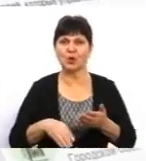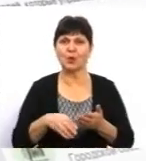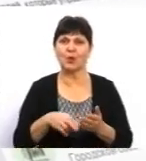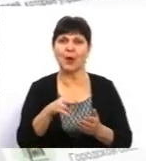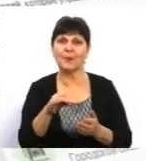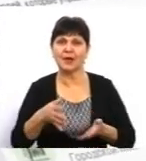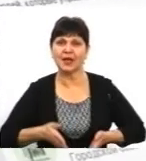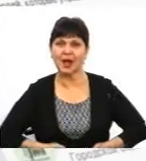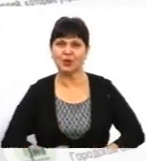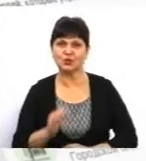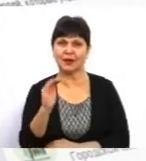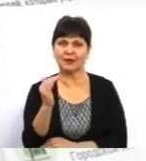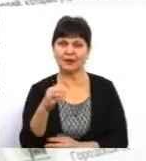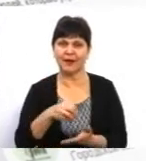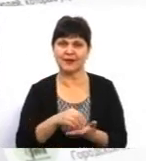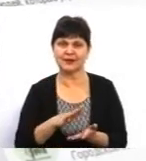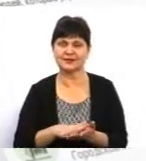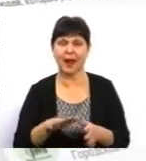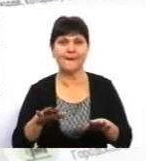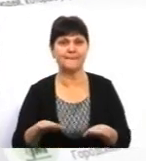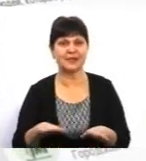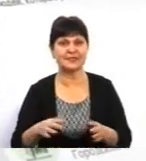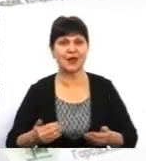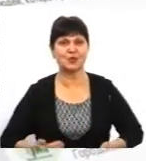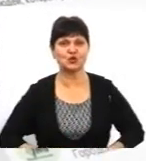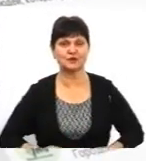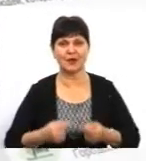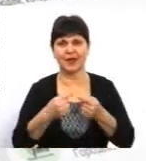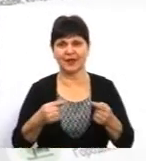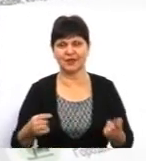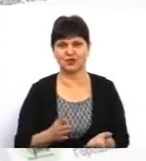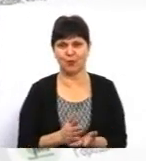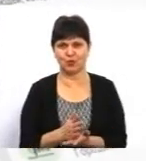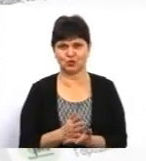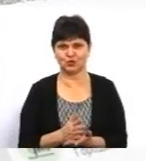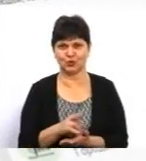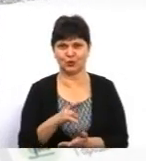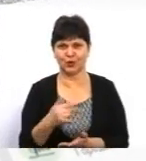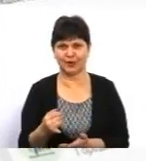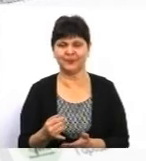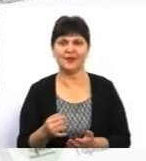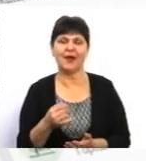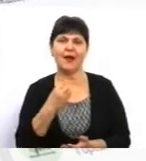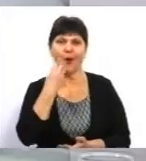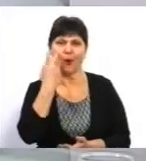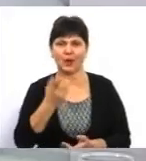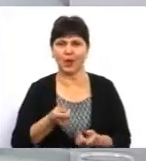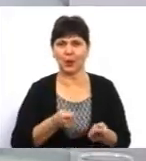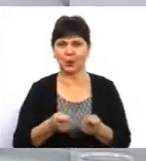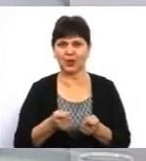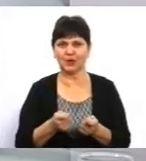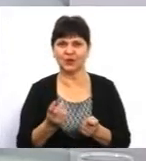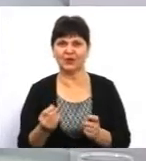дитини, реєстрація місця проживання та інші послуги. Пані Ірино, власне, коли урядовці анонсували